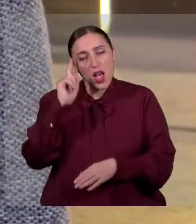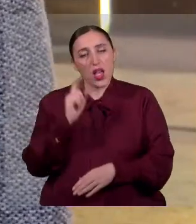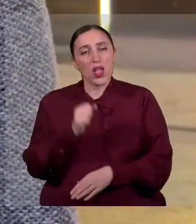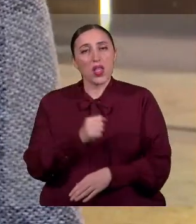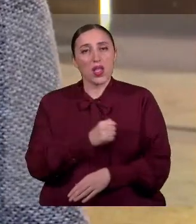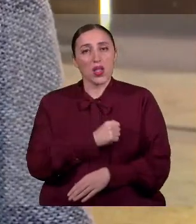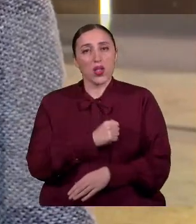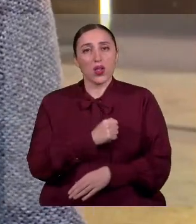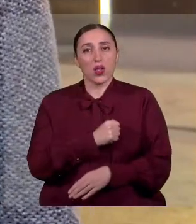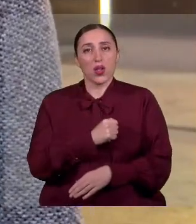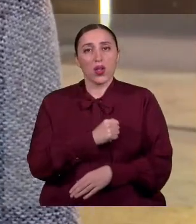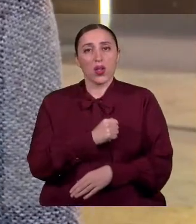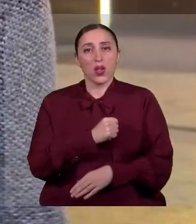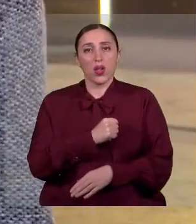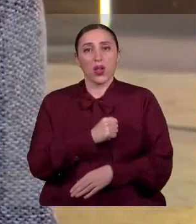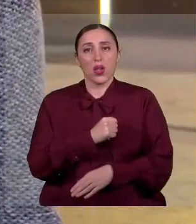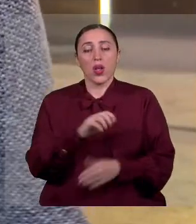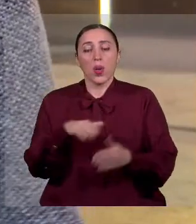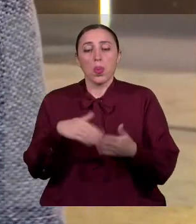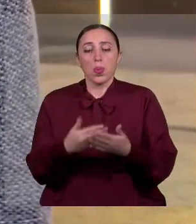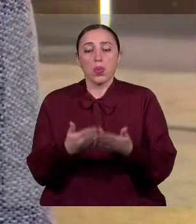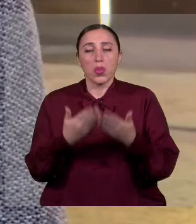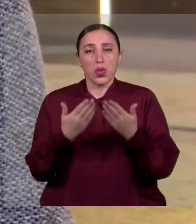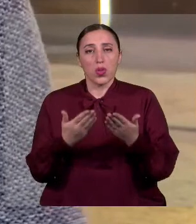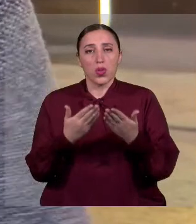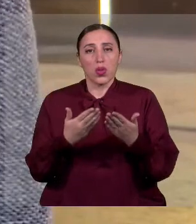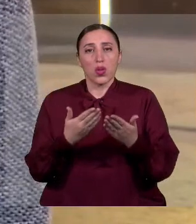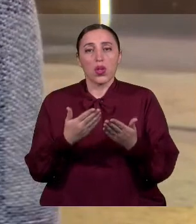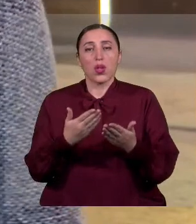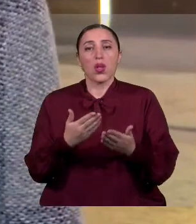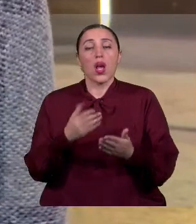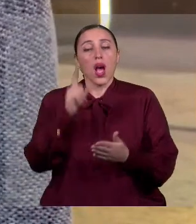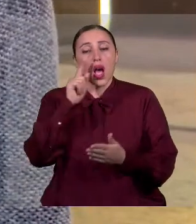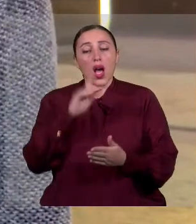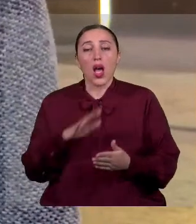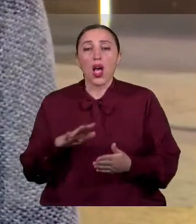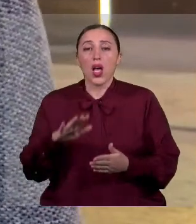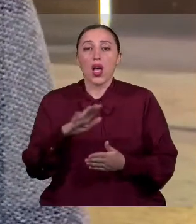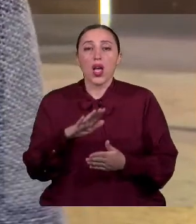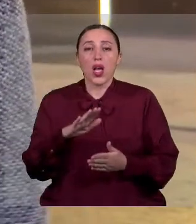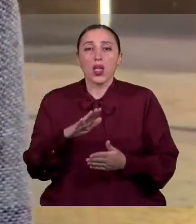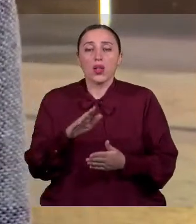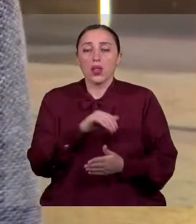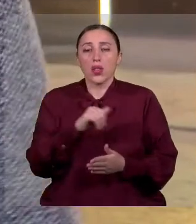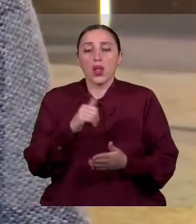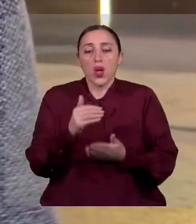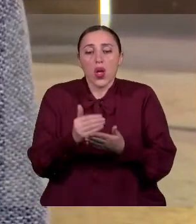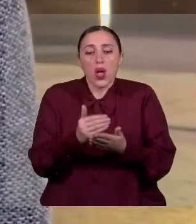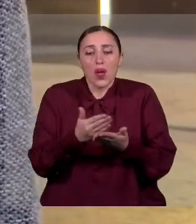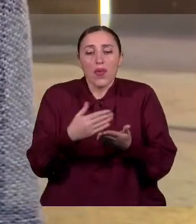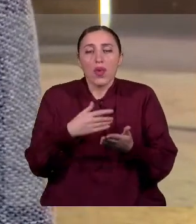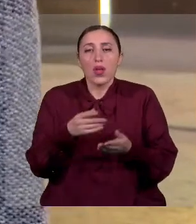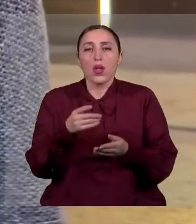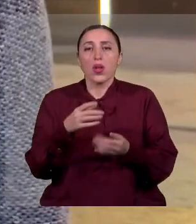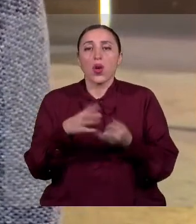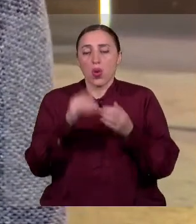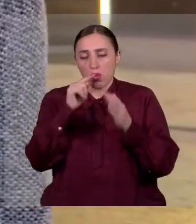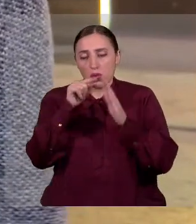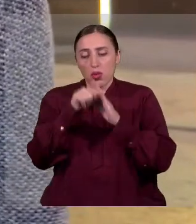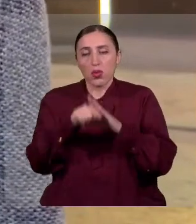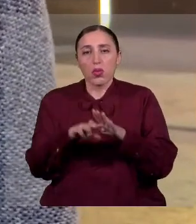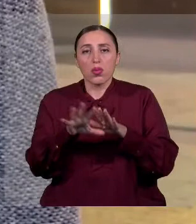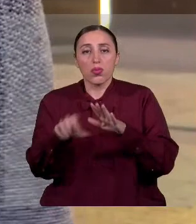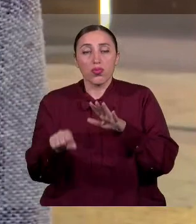ուժերը փաստացի մինչև այս պահն էլ գտնվում են Հայաստանի ինքնիշխան տարածքում, օկուպացրել են